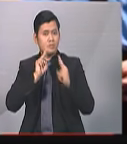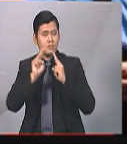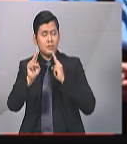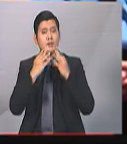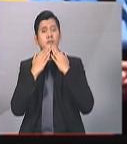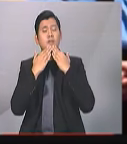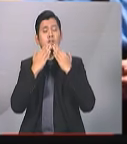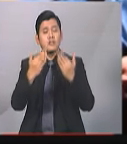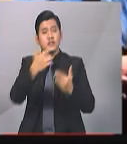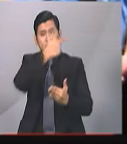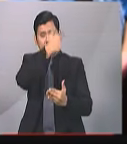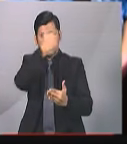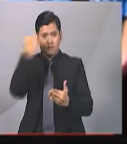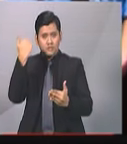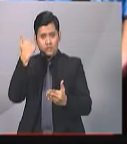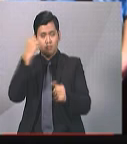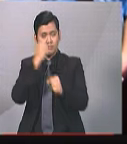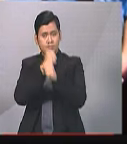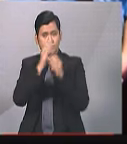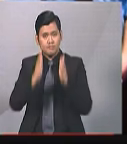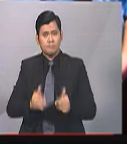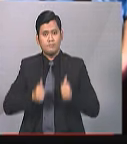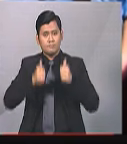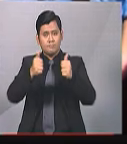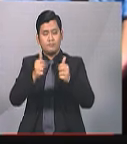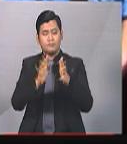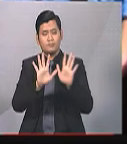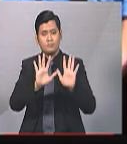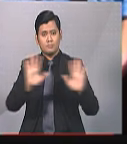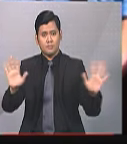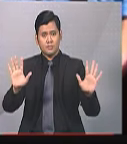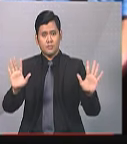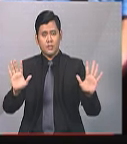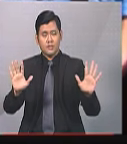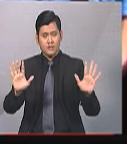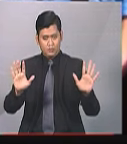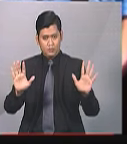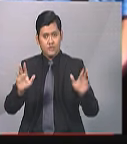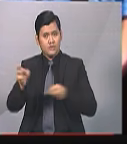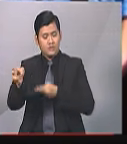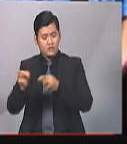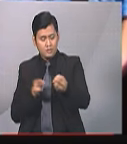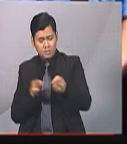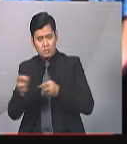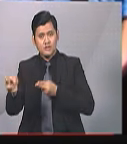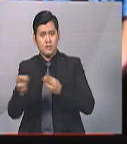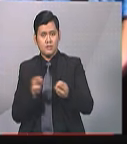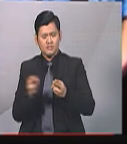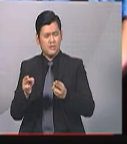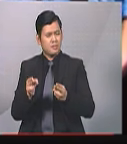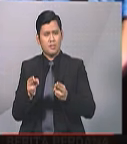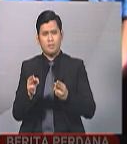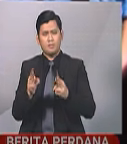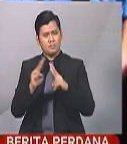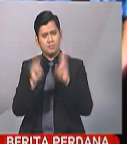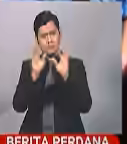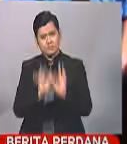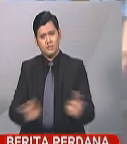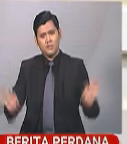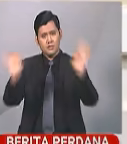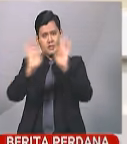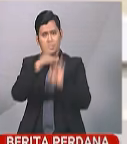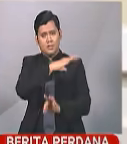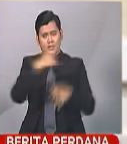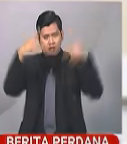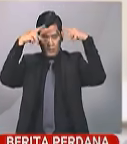didendang. Pengorbanan tersebut cukup besar dan tidak ternilai harganya. Mengakhiri sidang video itu, Perdana Menteri berdiri